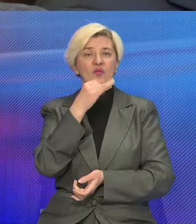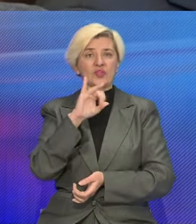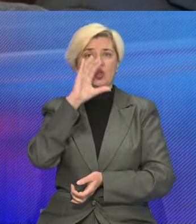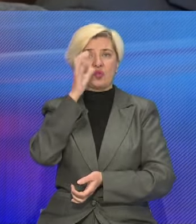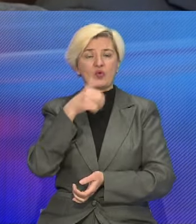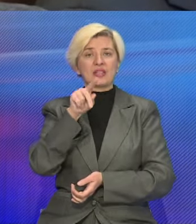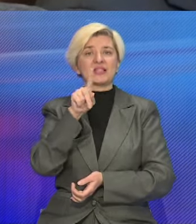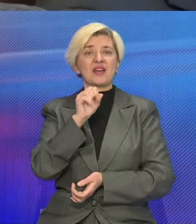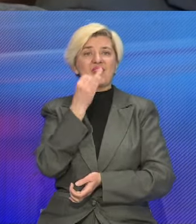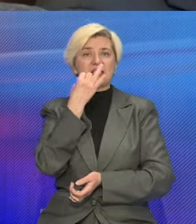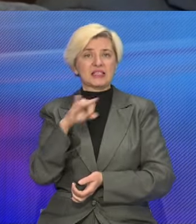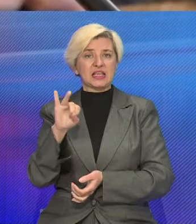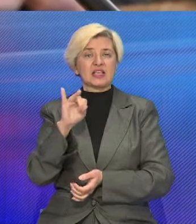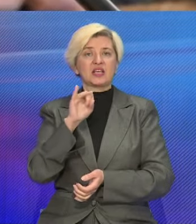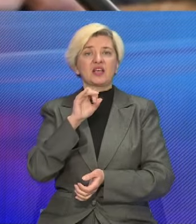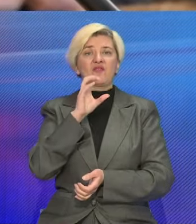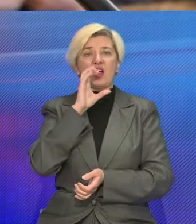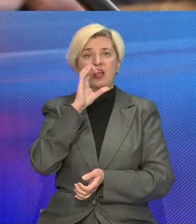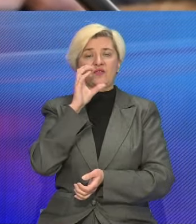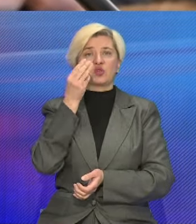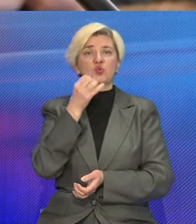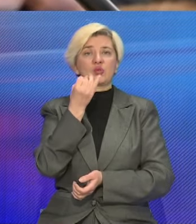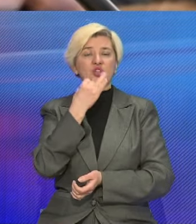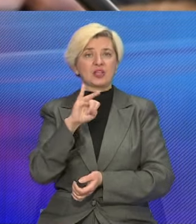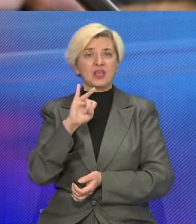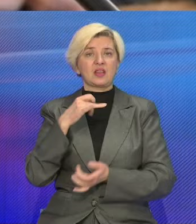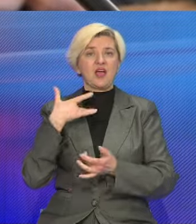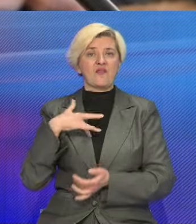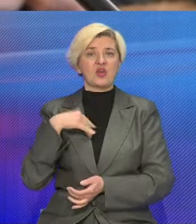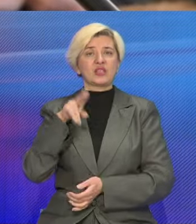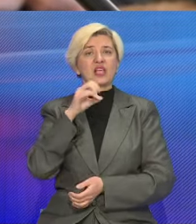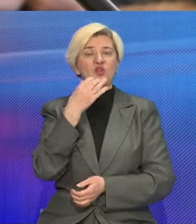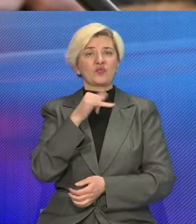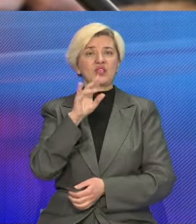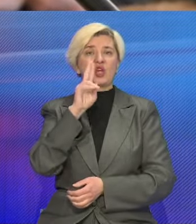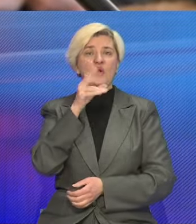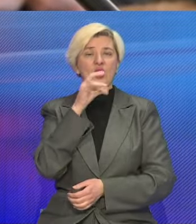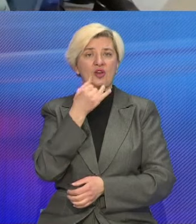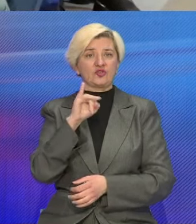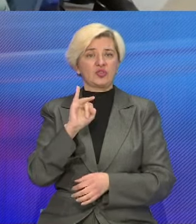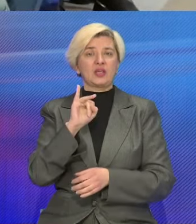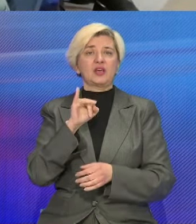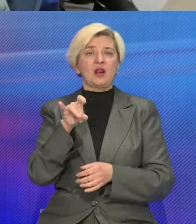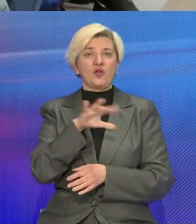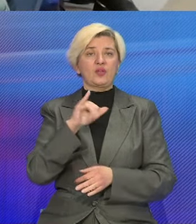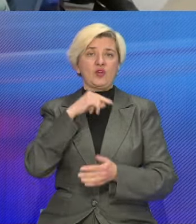Ваукавицького, Щучунського, Свістацького, Новогрудського, Дятлавського, Кареліцького районів і Города Гродна.